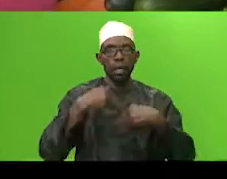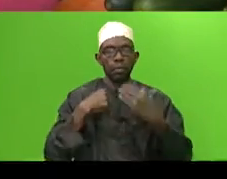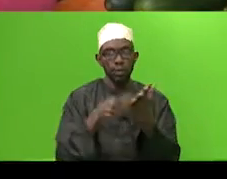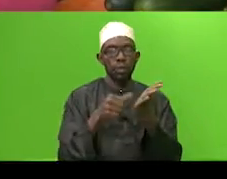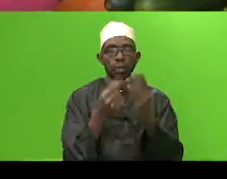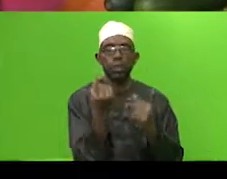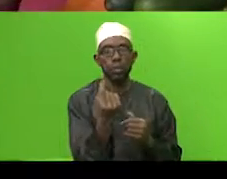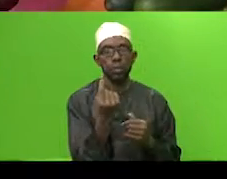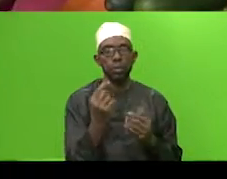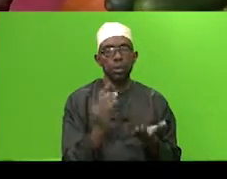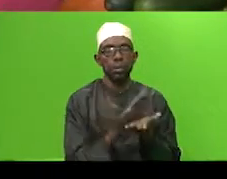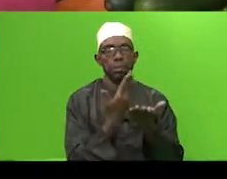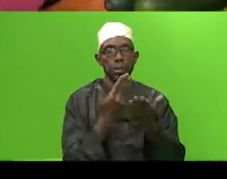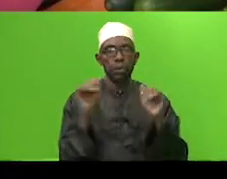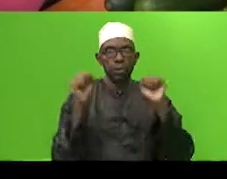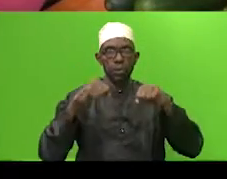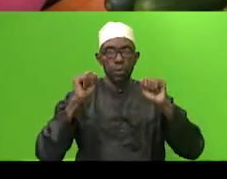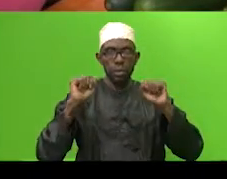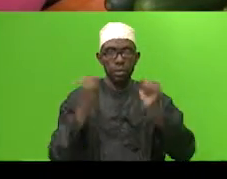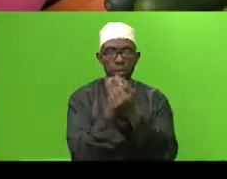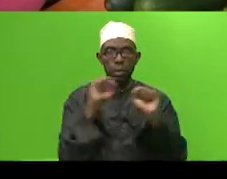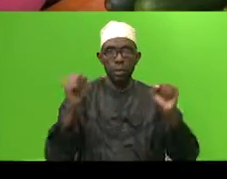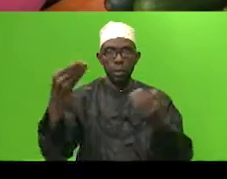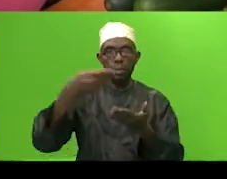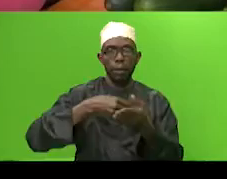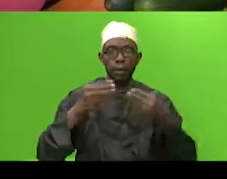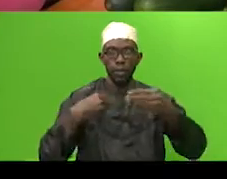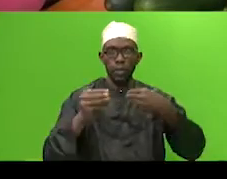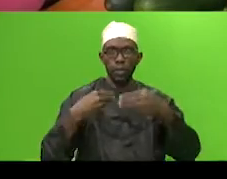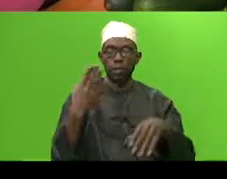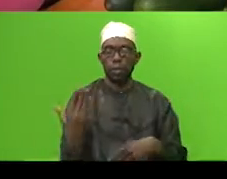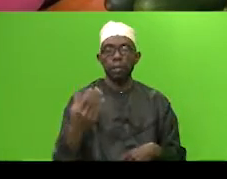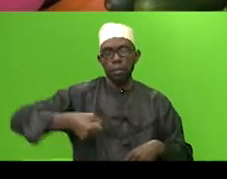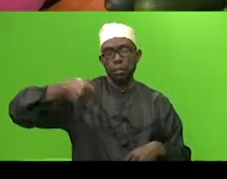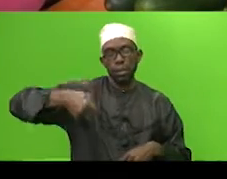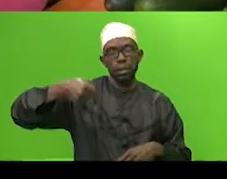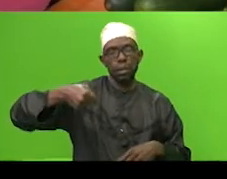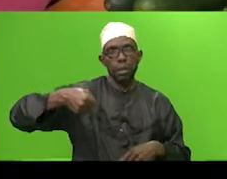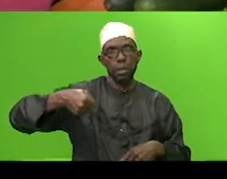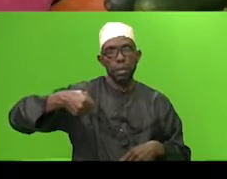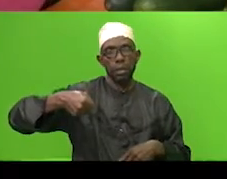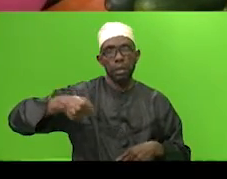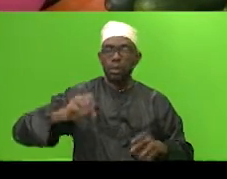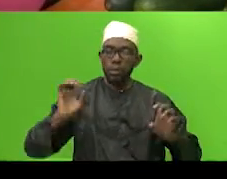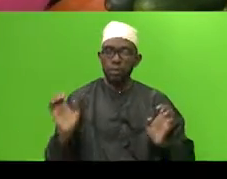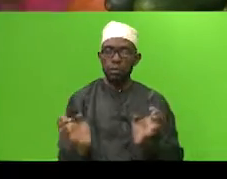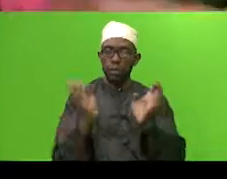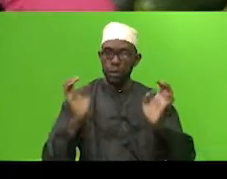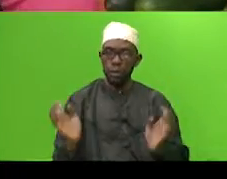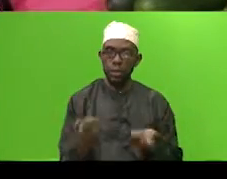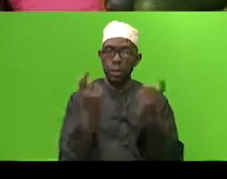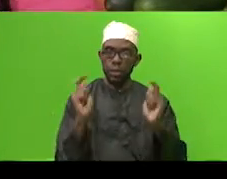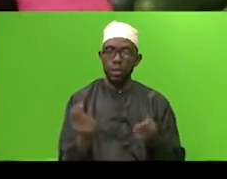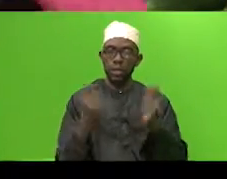fulani kwa sababu hatungepata hizo plastic bags kwa urahisi. Hata hivyo tuling'ang'ana, tukanunua